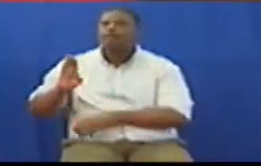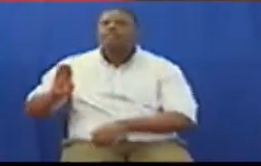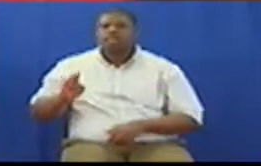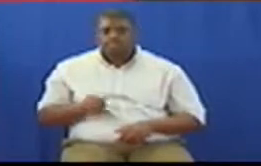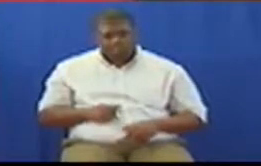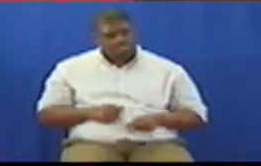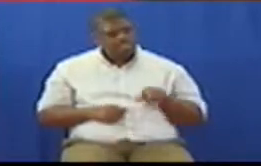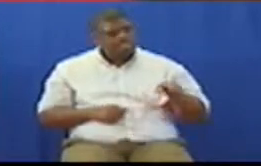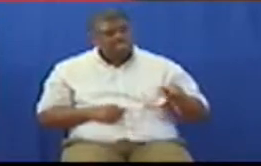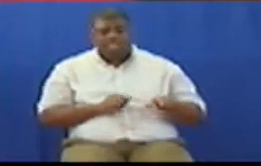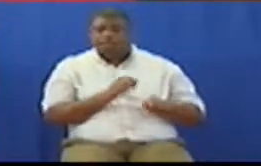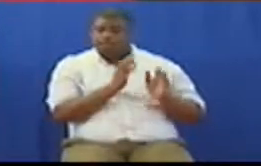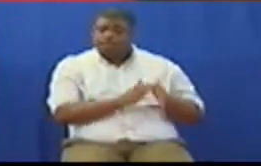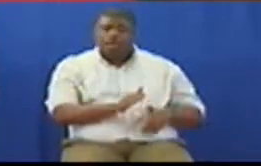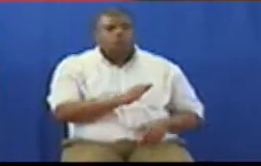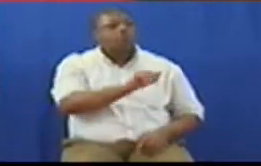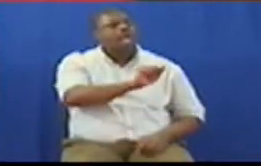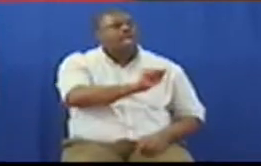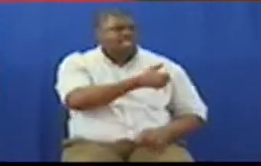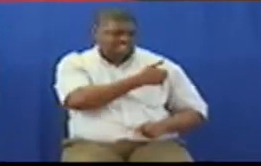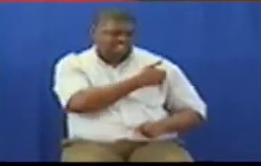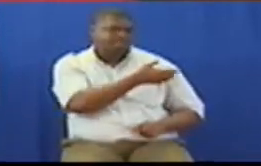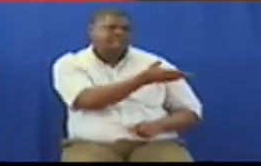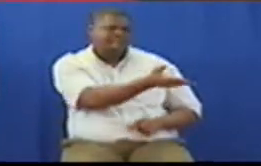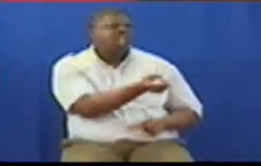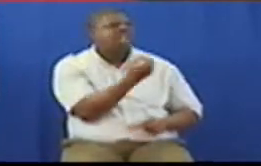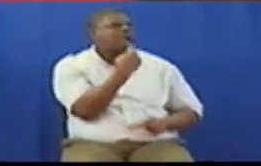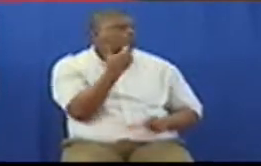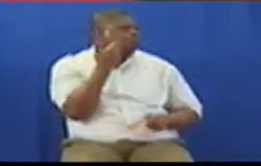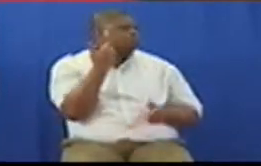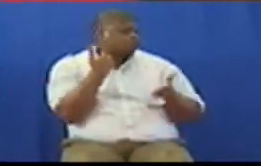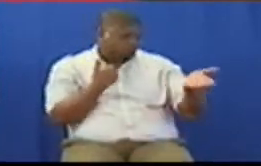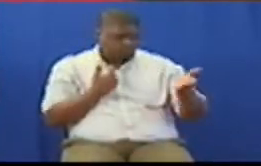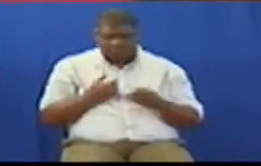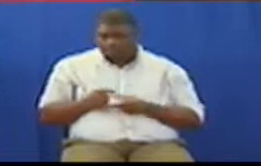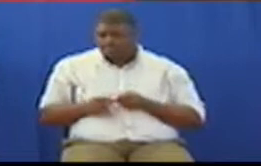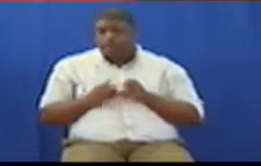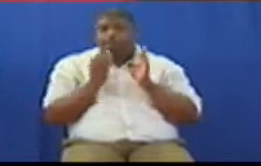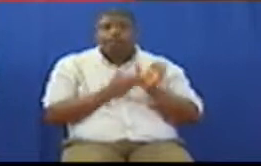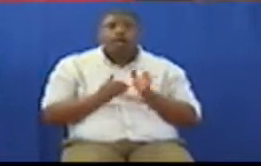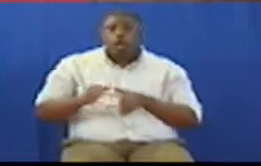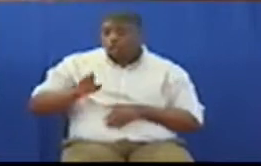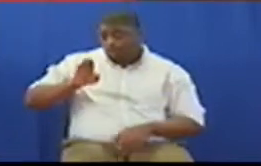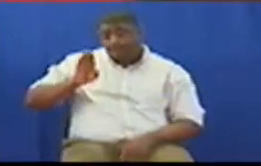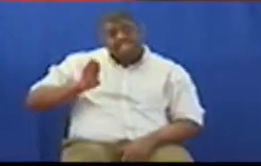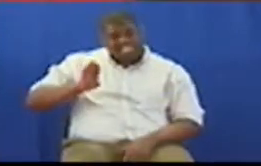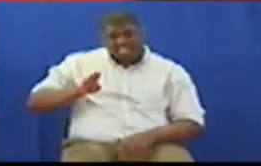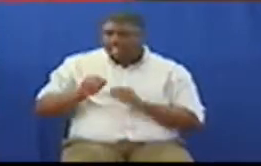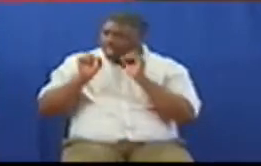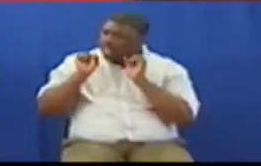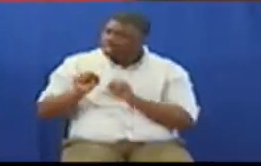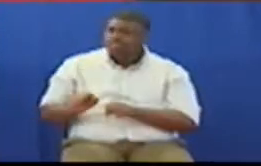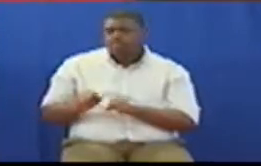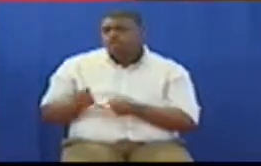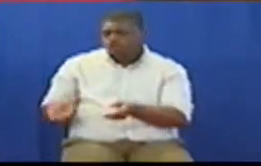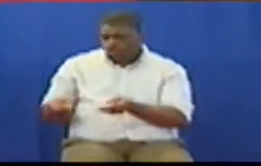procedure hospitali. Plan B ni kwamba kama tukizidiwa lazima tupeane maarifa. Wagogo